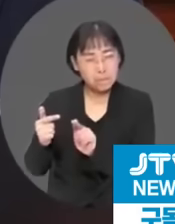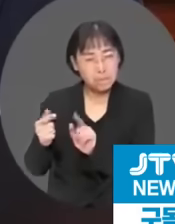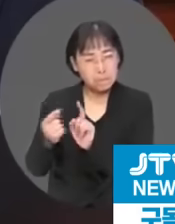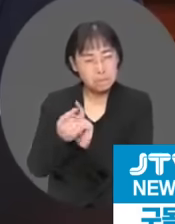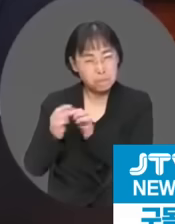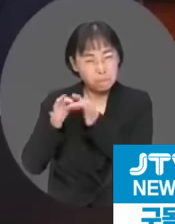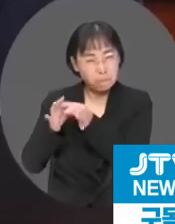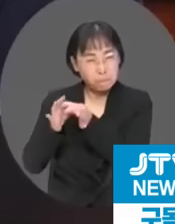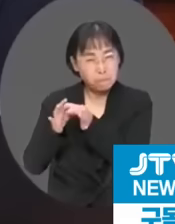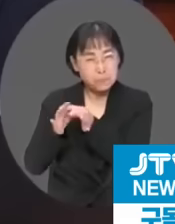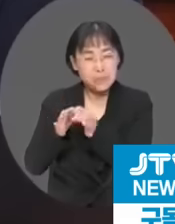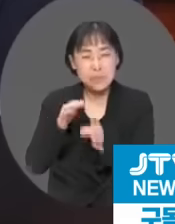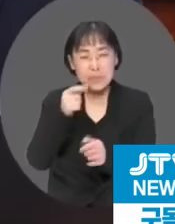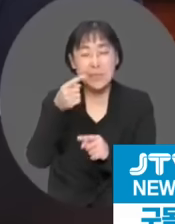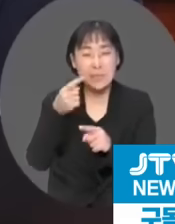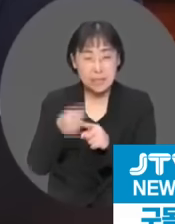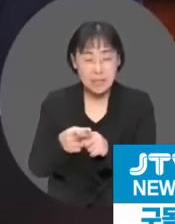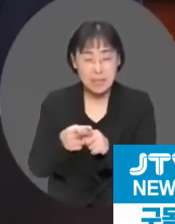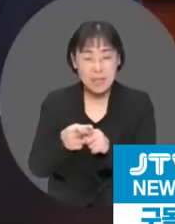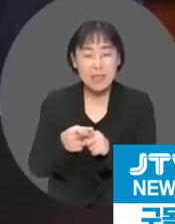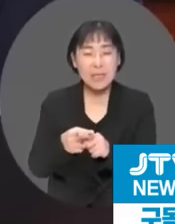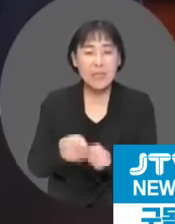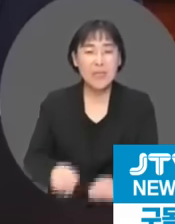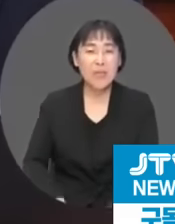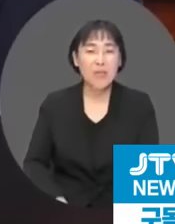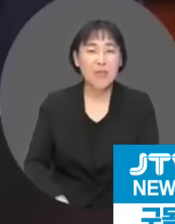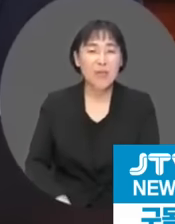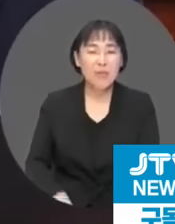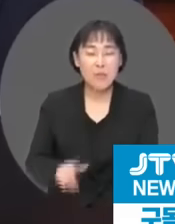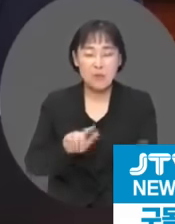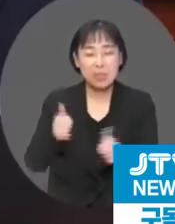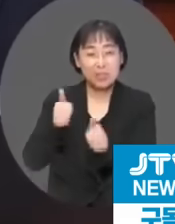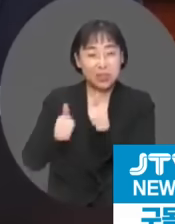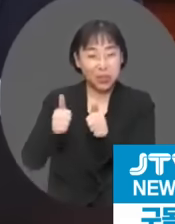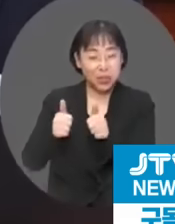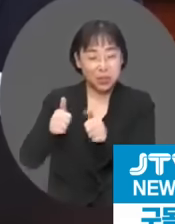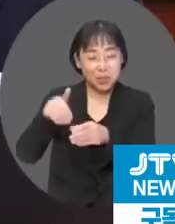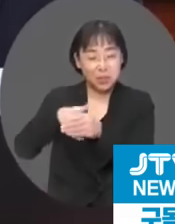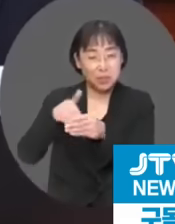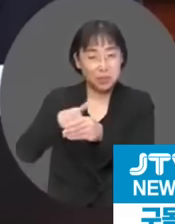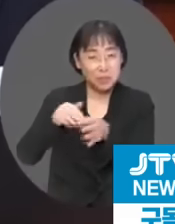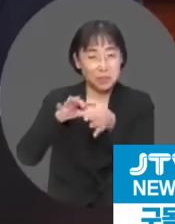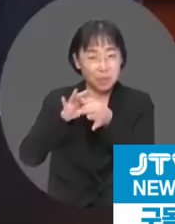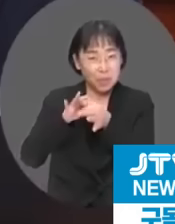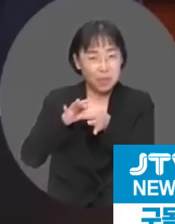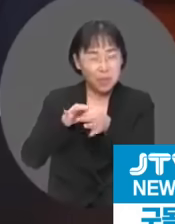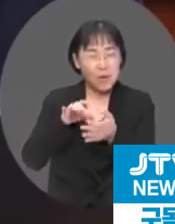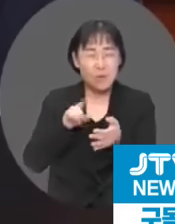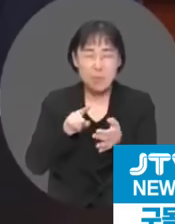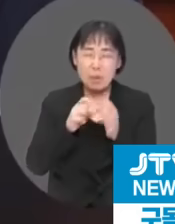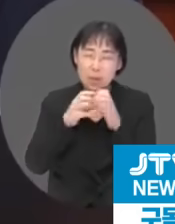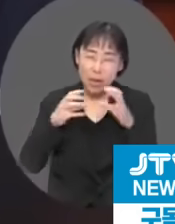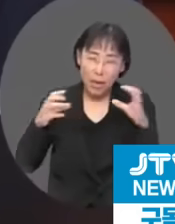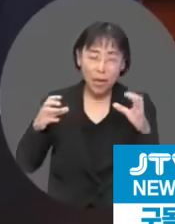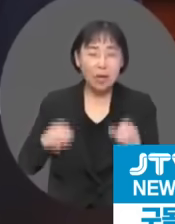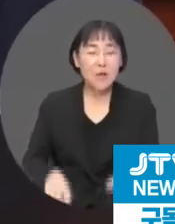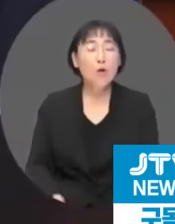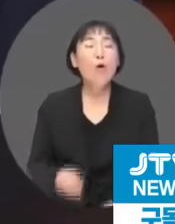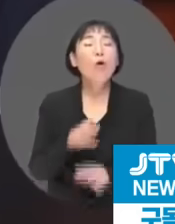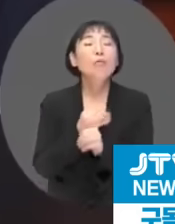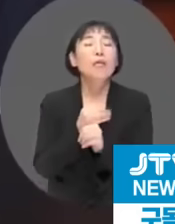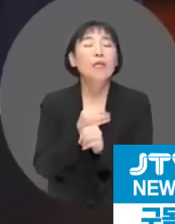어 그 경선룰과 관련해서 이제 명태 씨가 이런 이런 의견을 내니까 그게 언제쯤인가요 글쎄요 그게 뭐